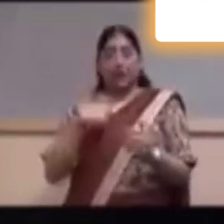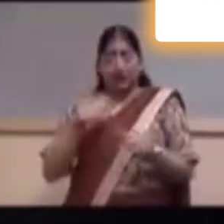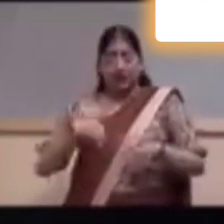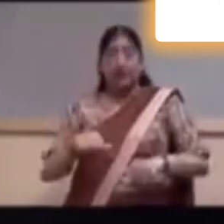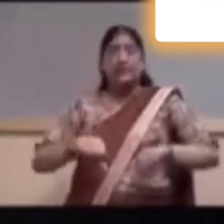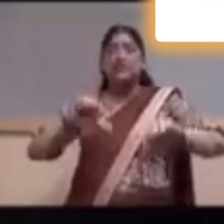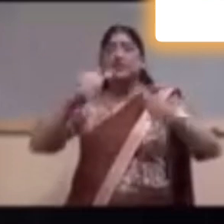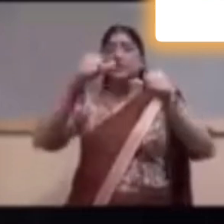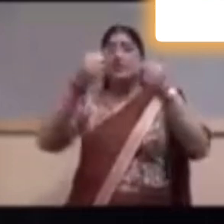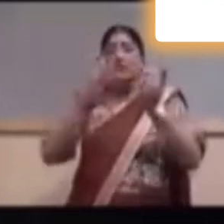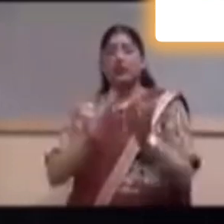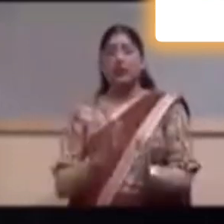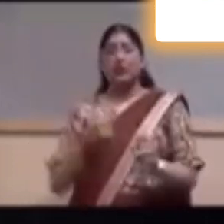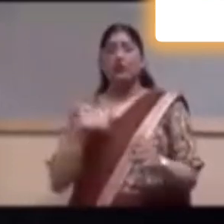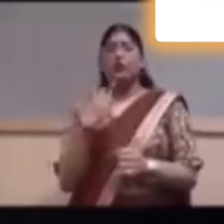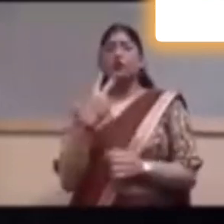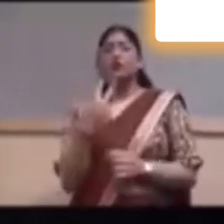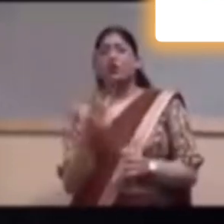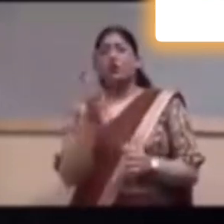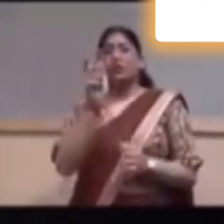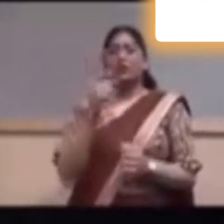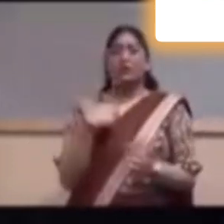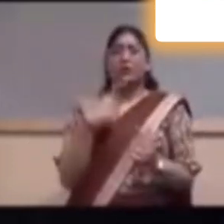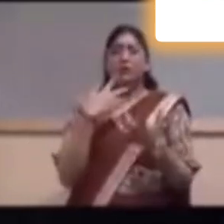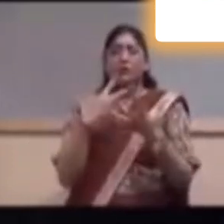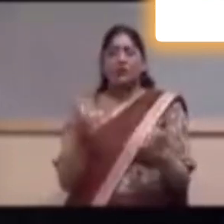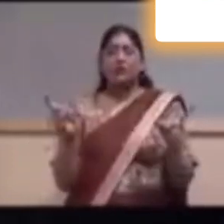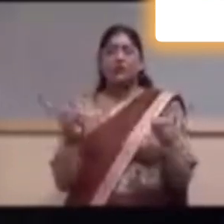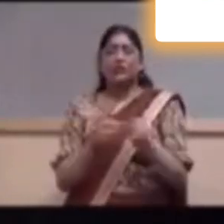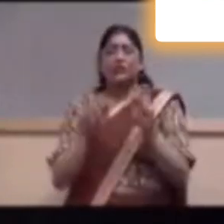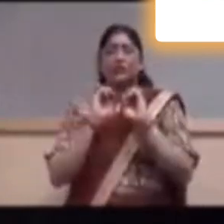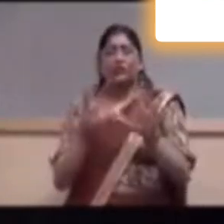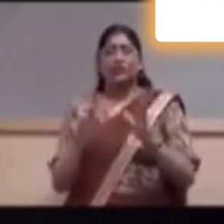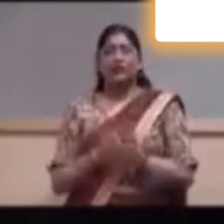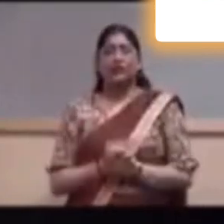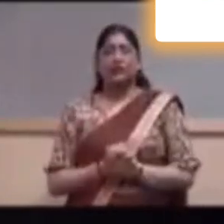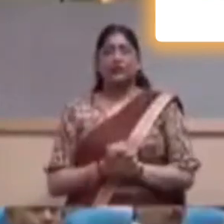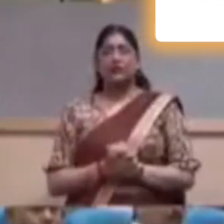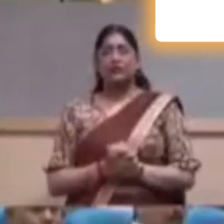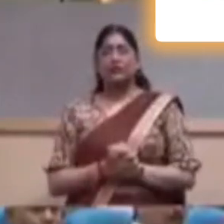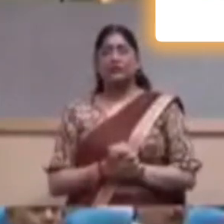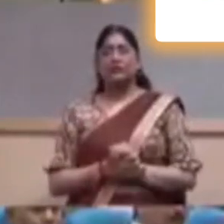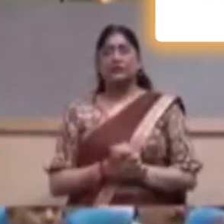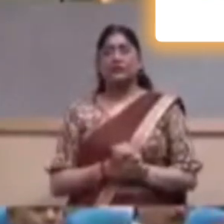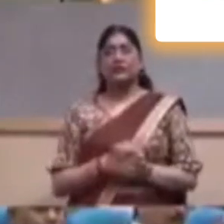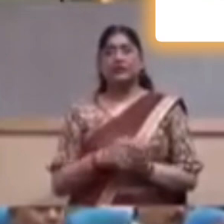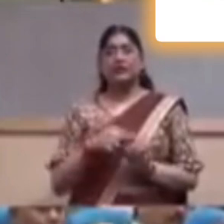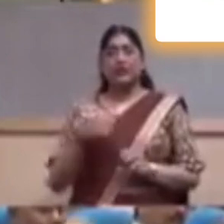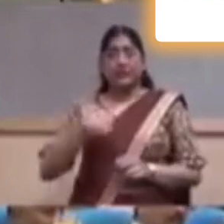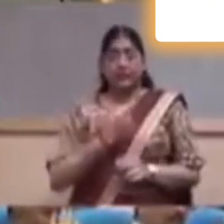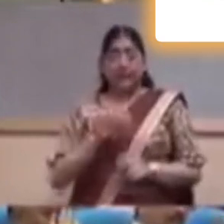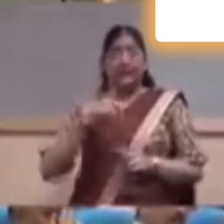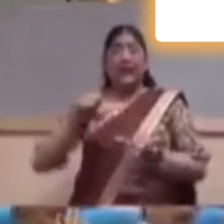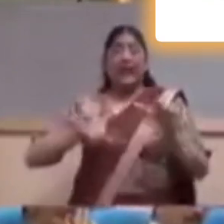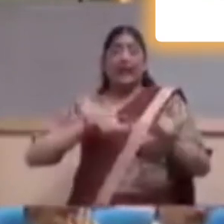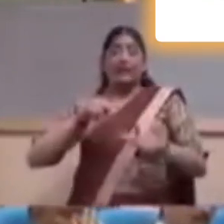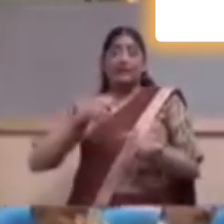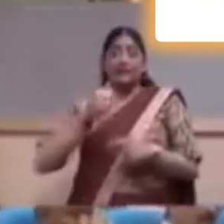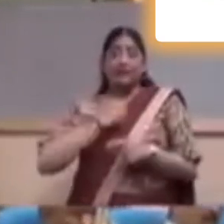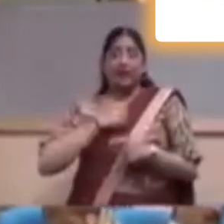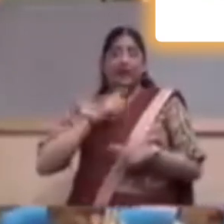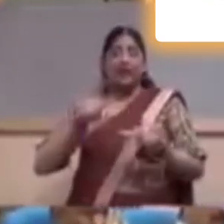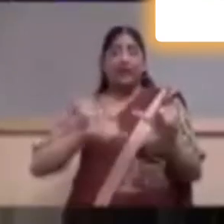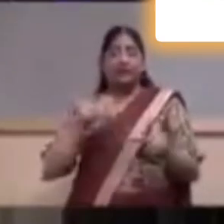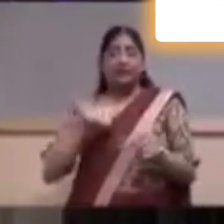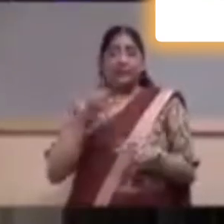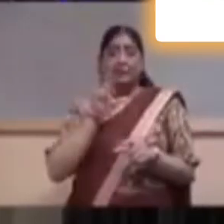आपके सामने दो शब्द कह पा रहा हूँ, उसकी मूल मैं उसको उत्सर्गित करता हूँ मेरे मातृभाषा को। आज भी मैं